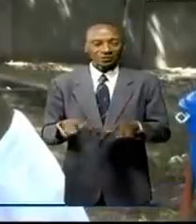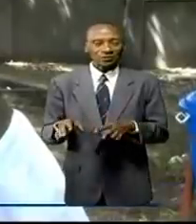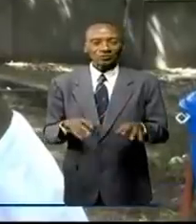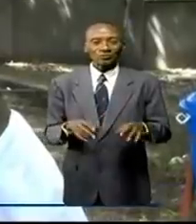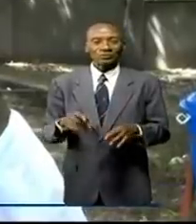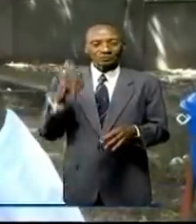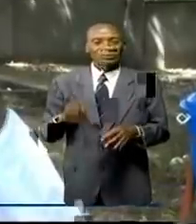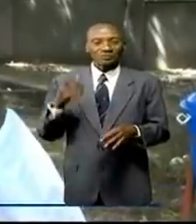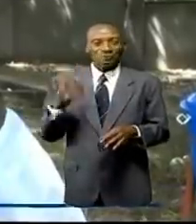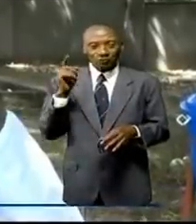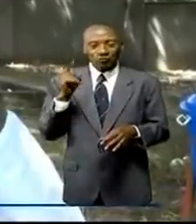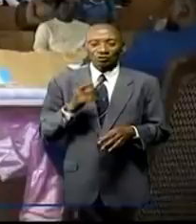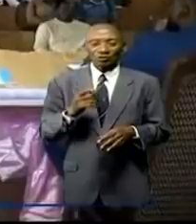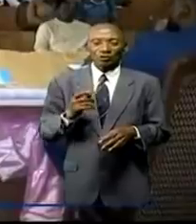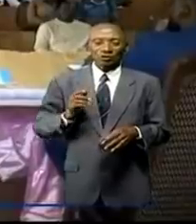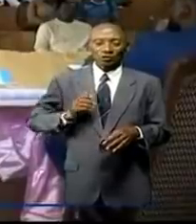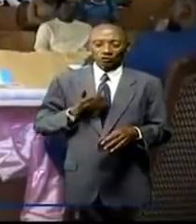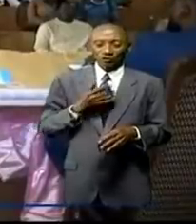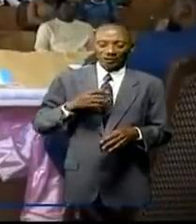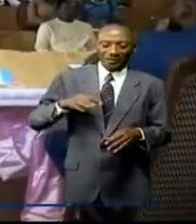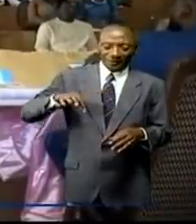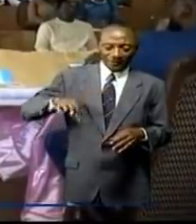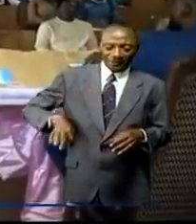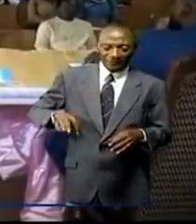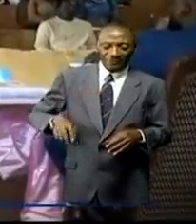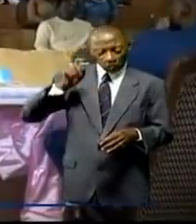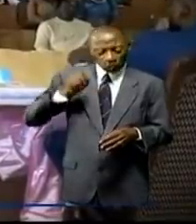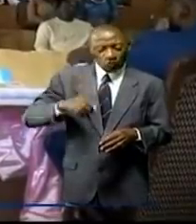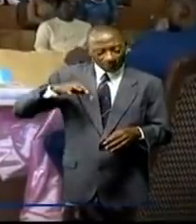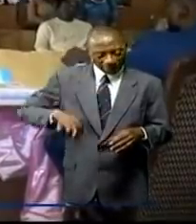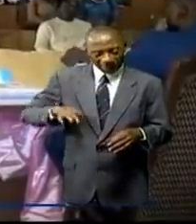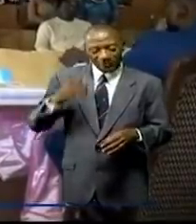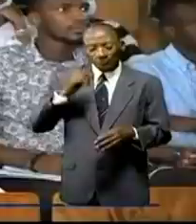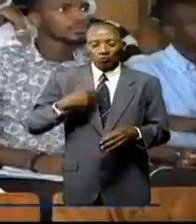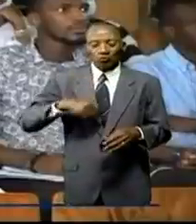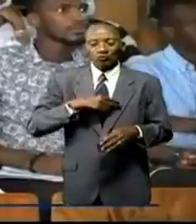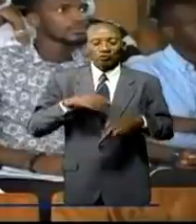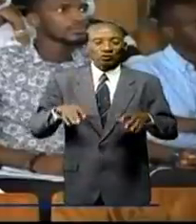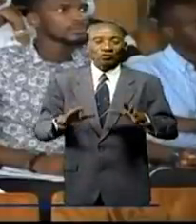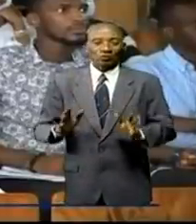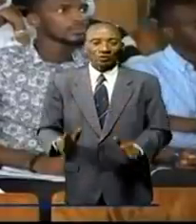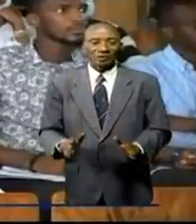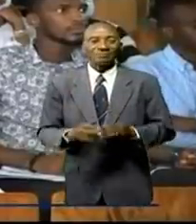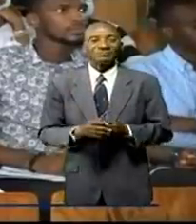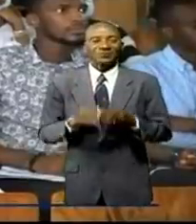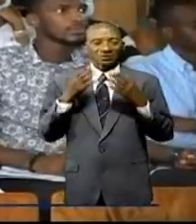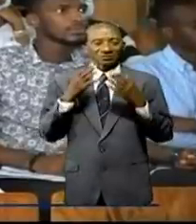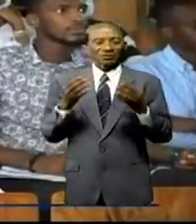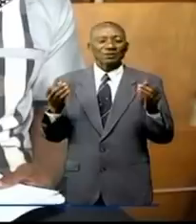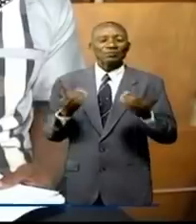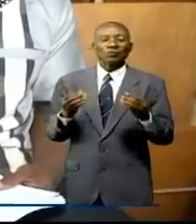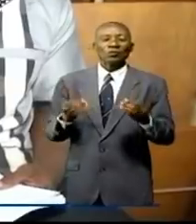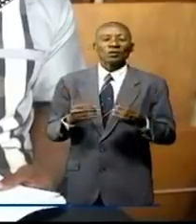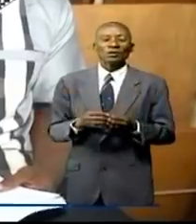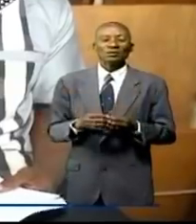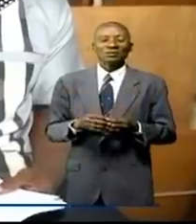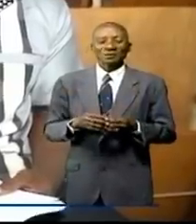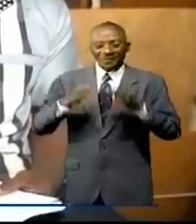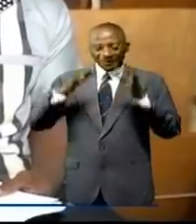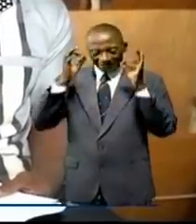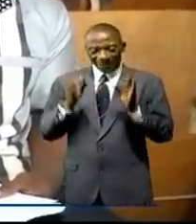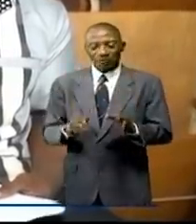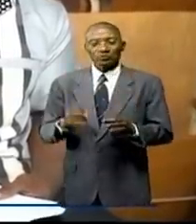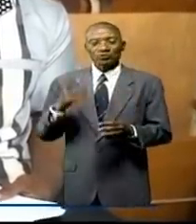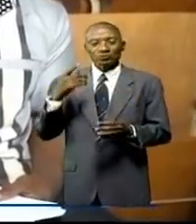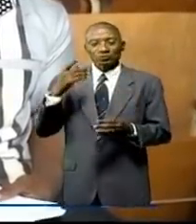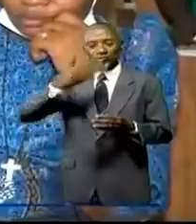profitent pas aux Congolais que nous sommes. L'université Loyola du Congo éduque ses étudiants à la culture de la transparence, une grande